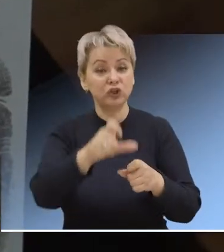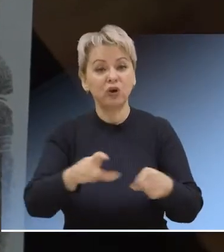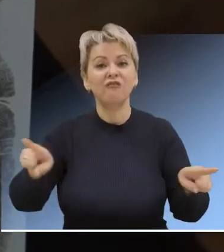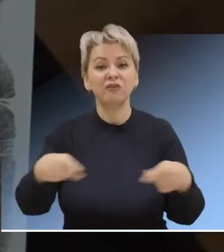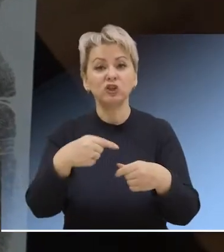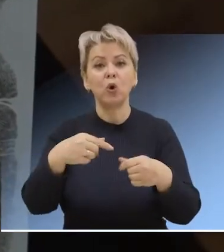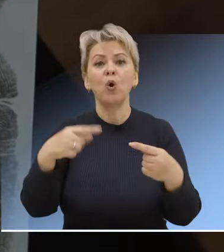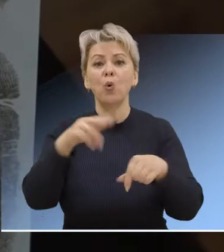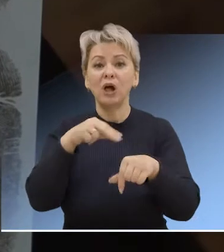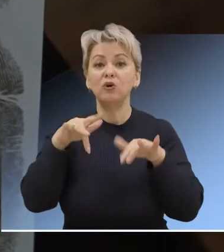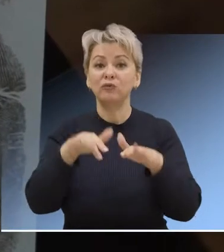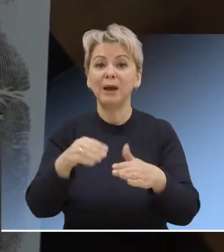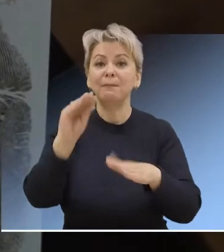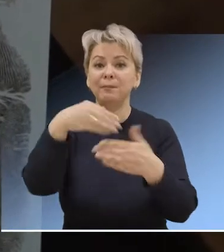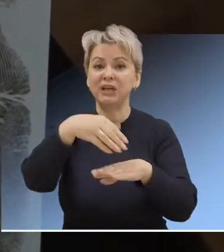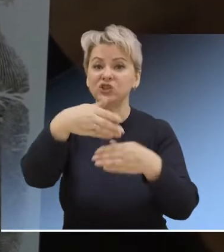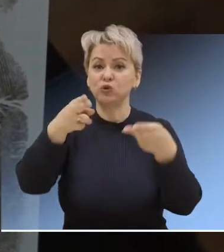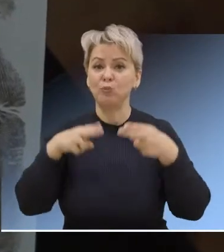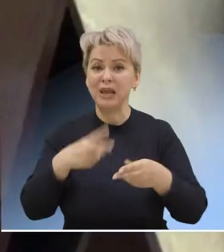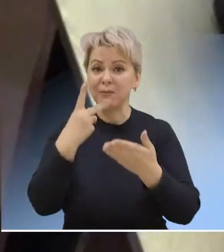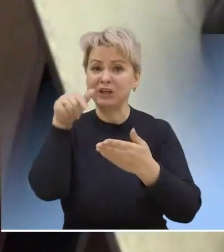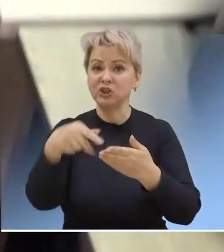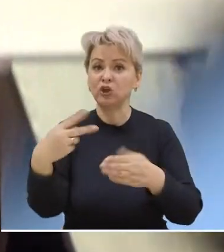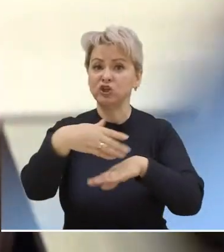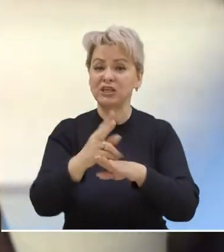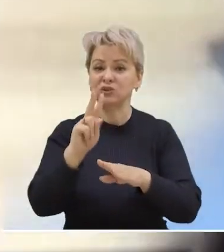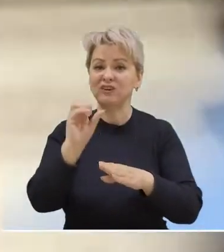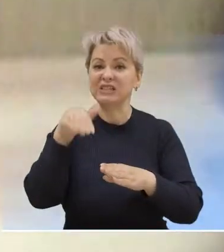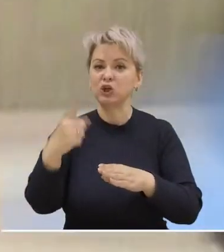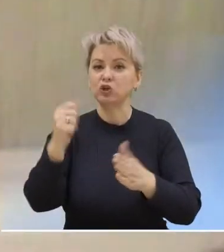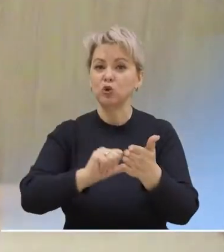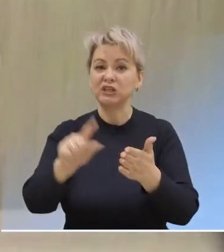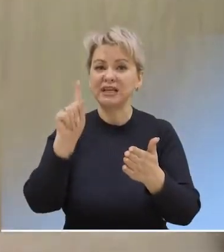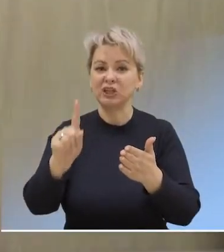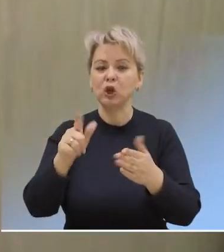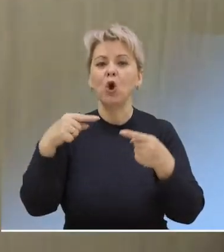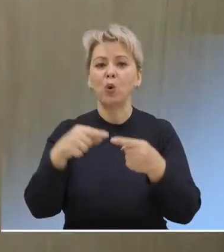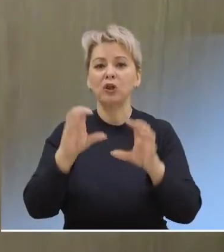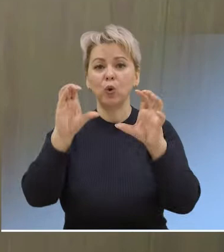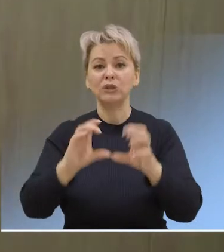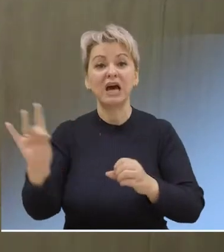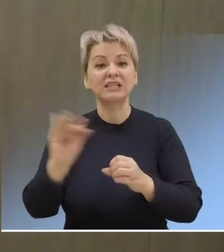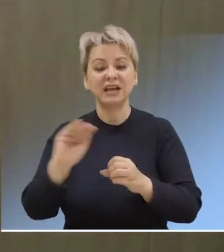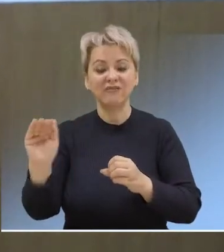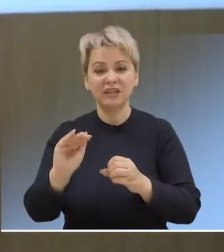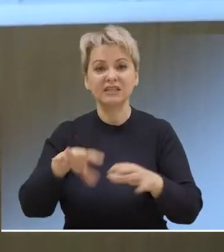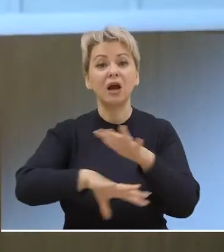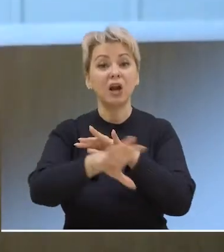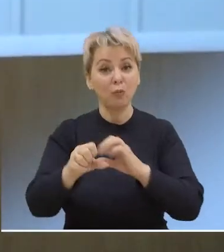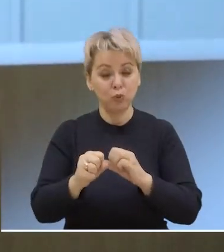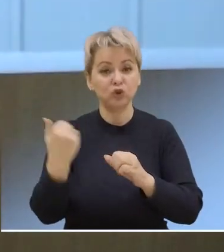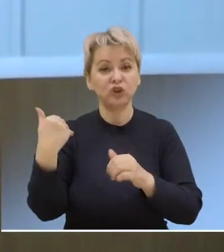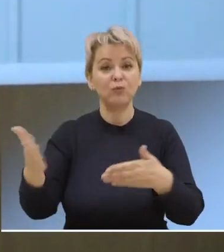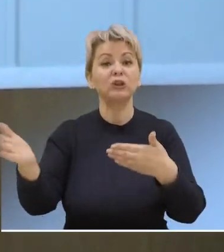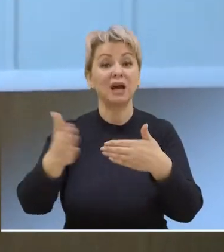отношении фигуранта возбуждено уголовное дело по признакам преступления, предусмотренного частью 2 статьи 161 Уголовного кодекса Российской